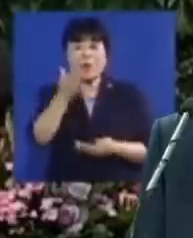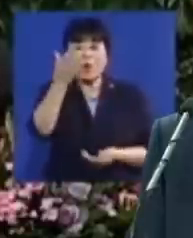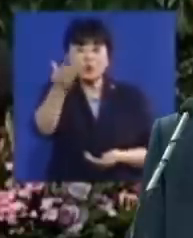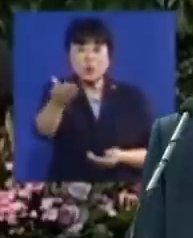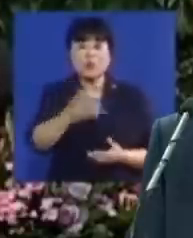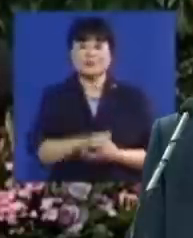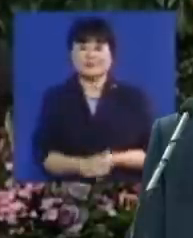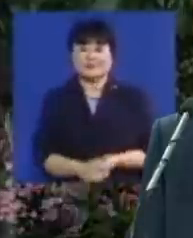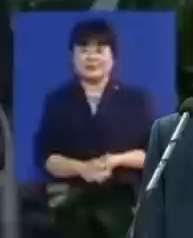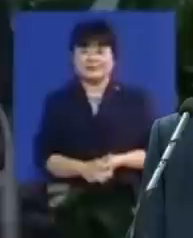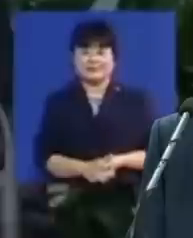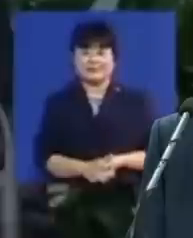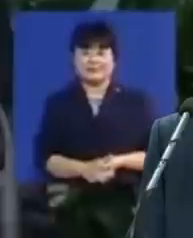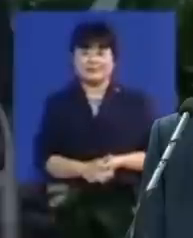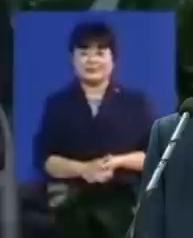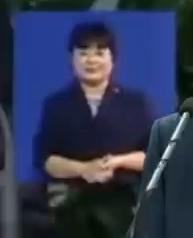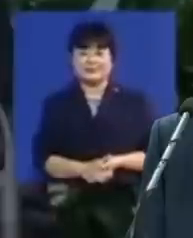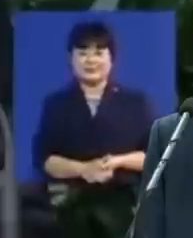달게 만들어주는 것입니다.